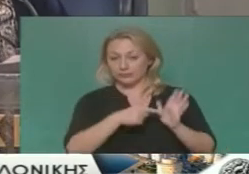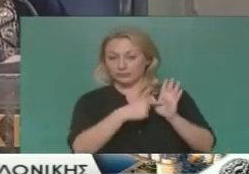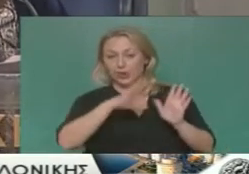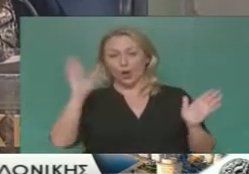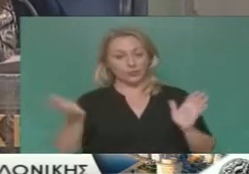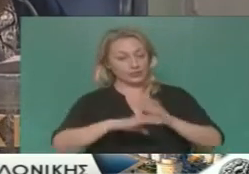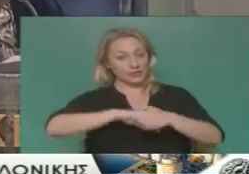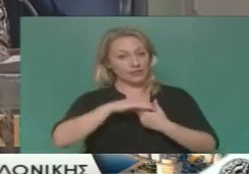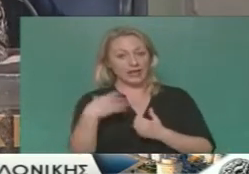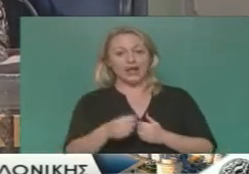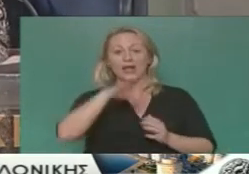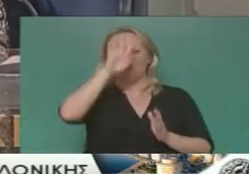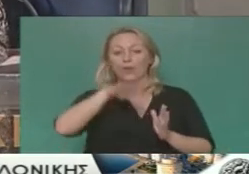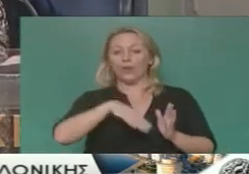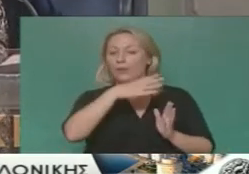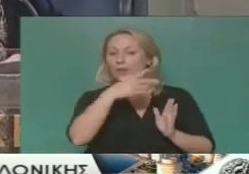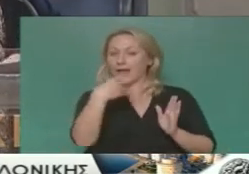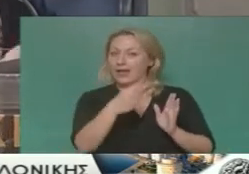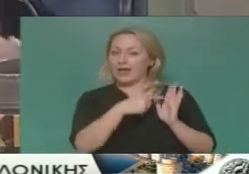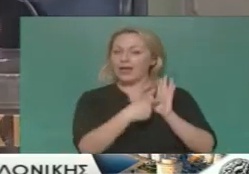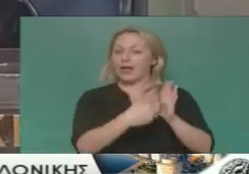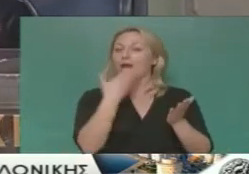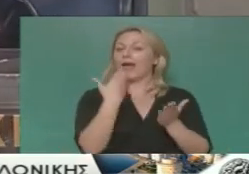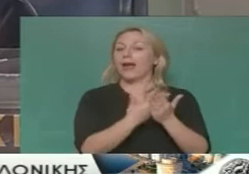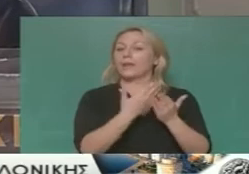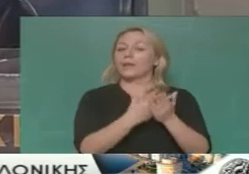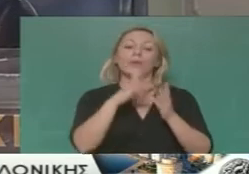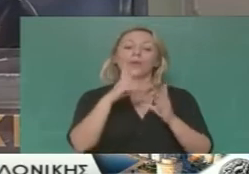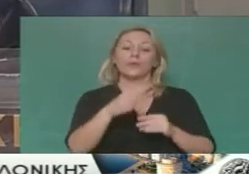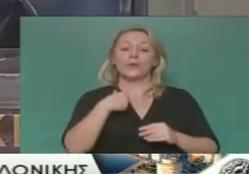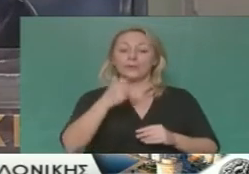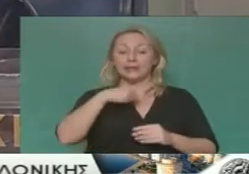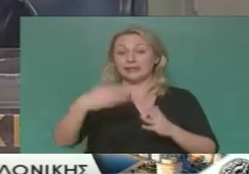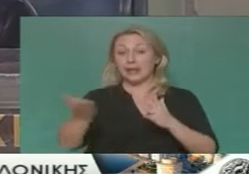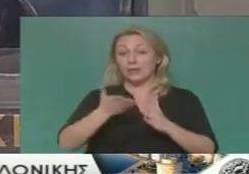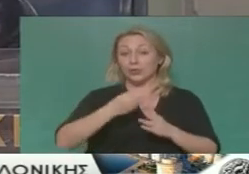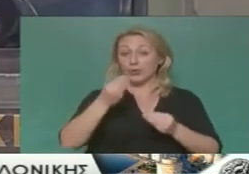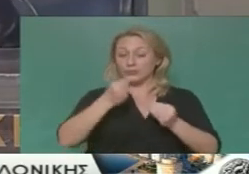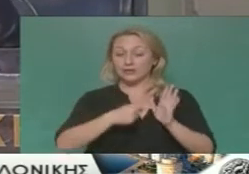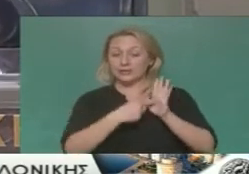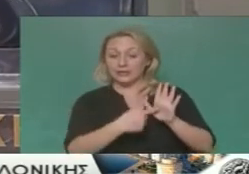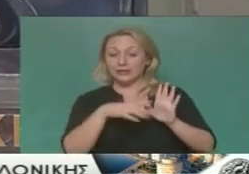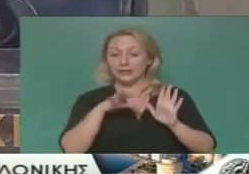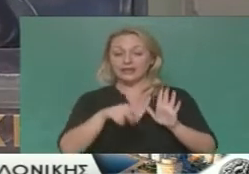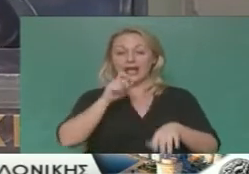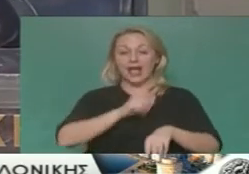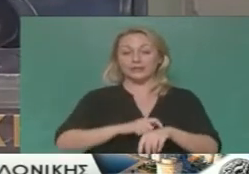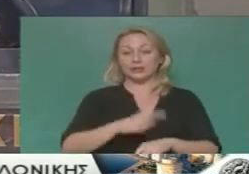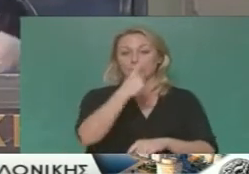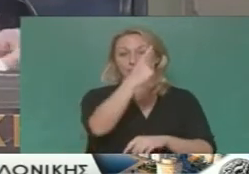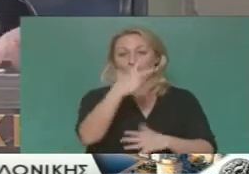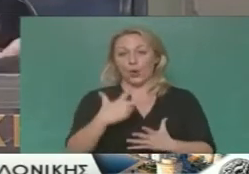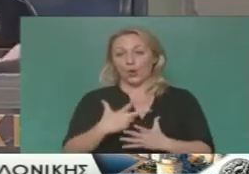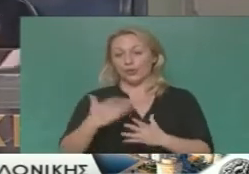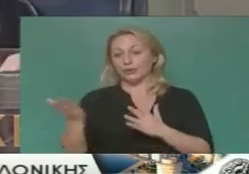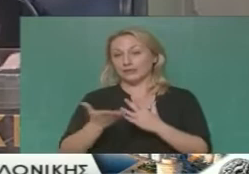όποιος θέλει, έχω εδώ μία από τις τελευταίες αποδείξεις απολήψεως μετόχου, όπου φαίνεται ότι στο 1/8 της